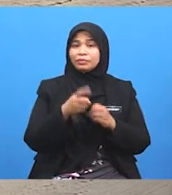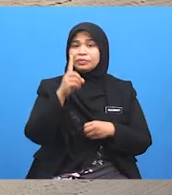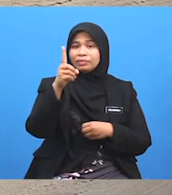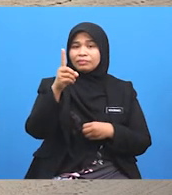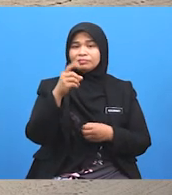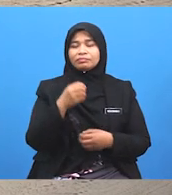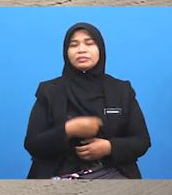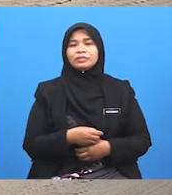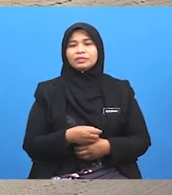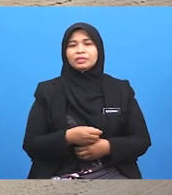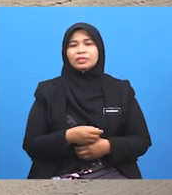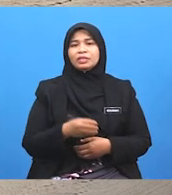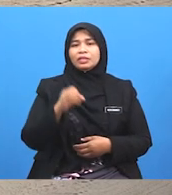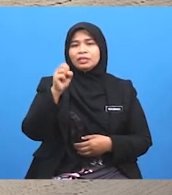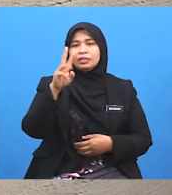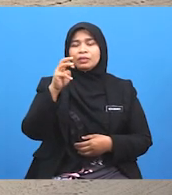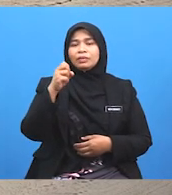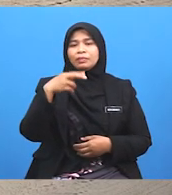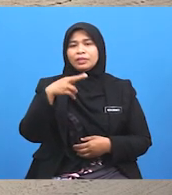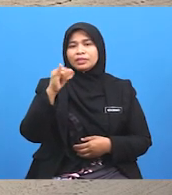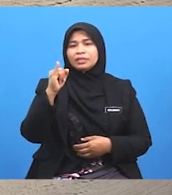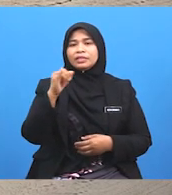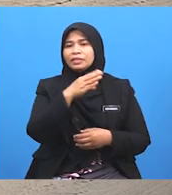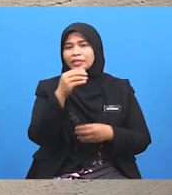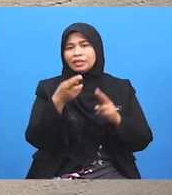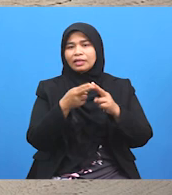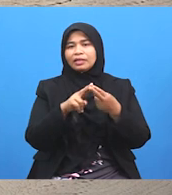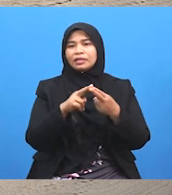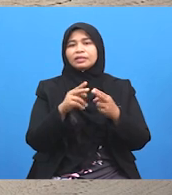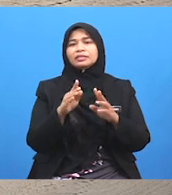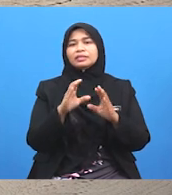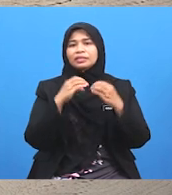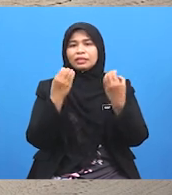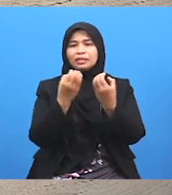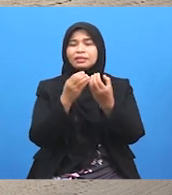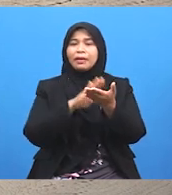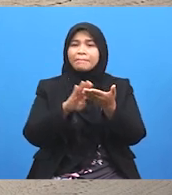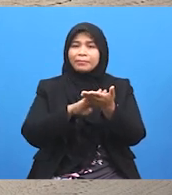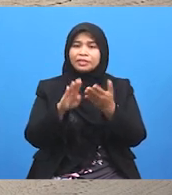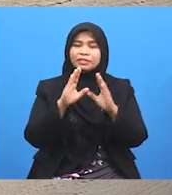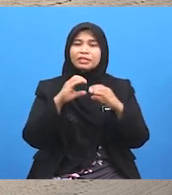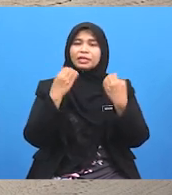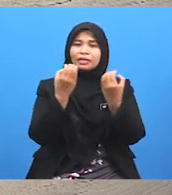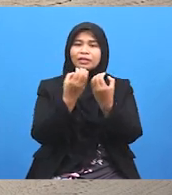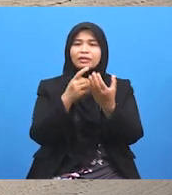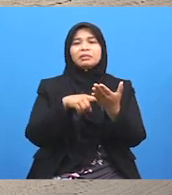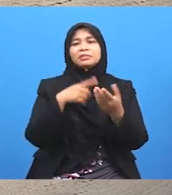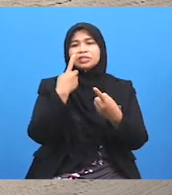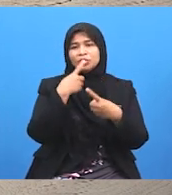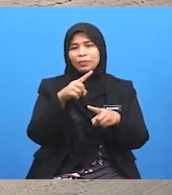Nombor satu, Sumadi dan rakan-rakan sekelasnya membersihkan kelas. Apakah jawapannya,